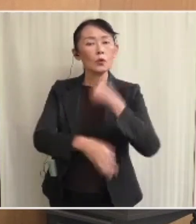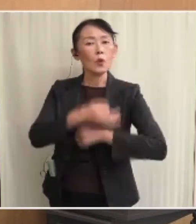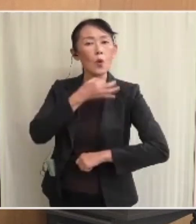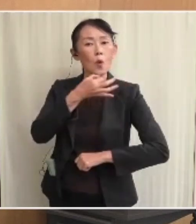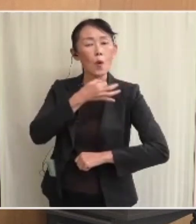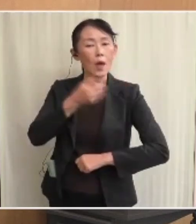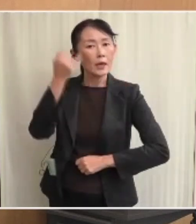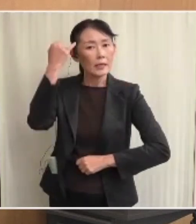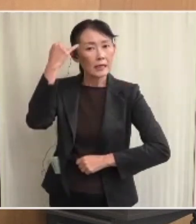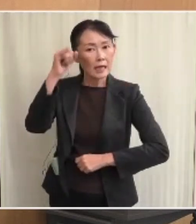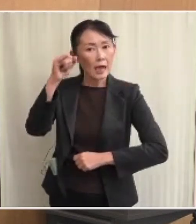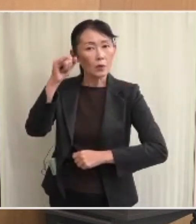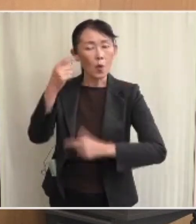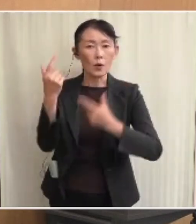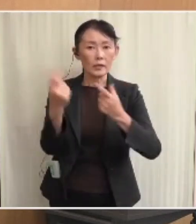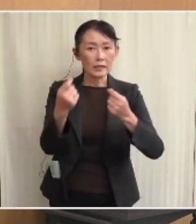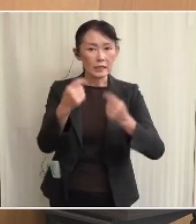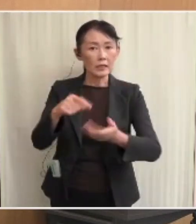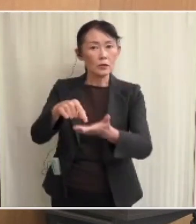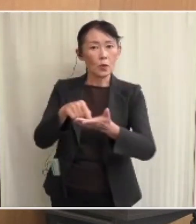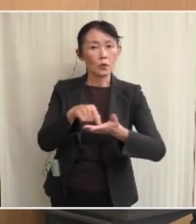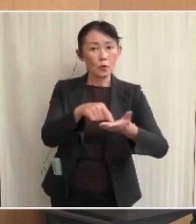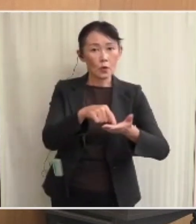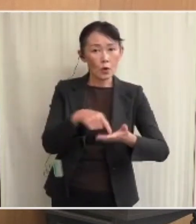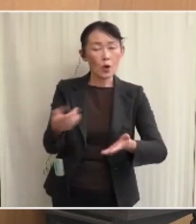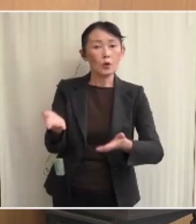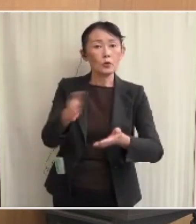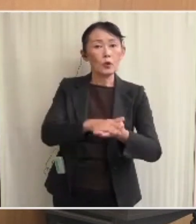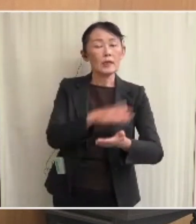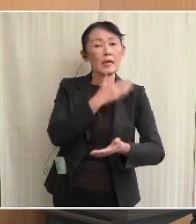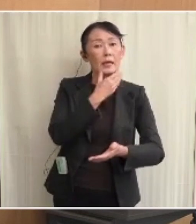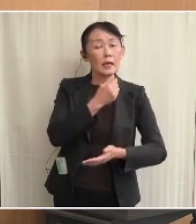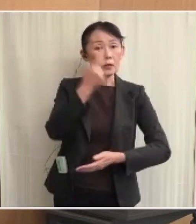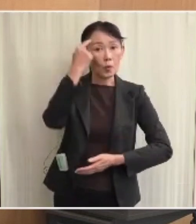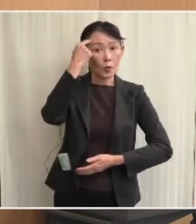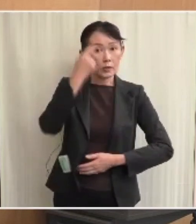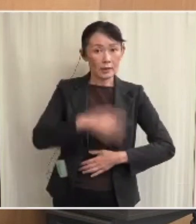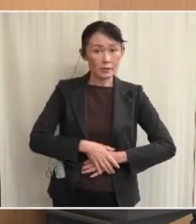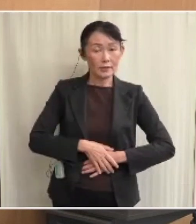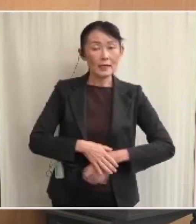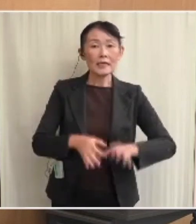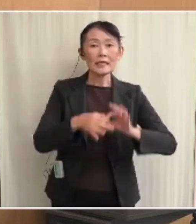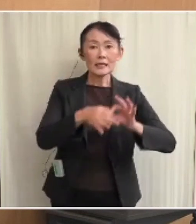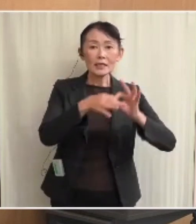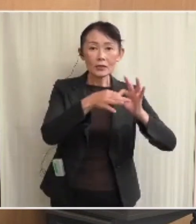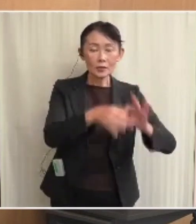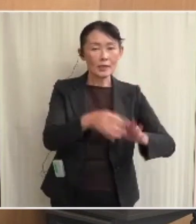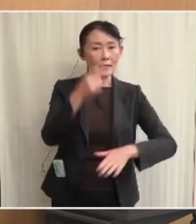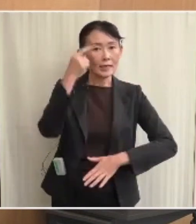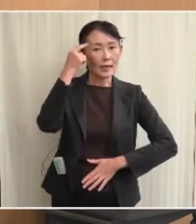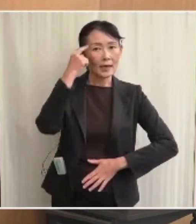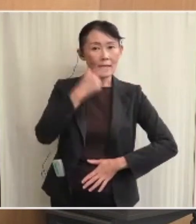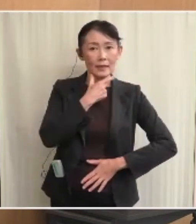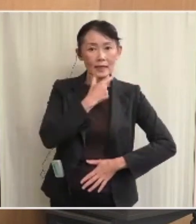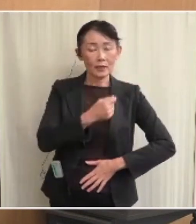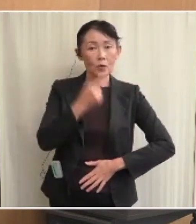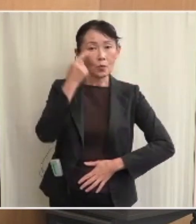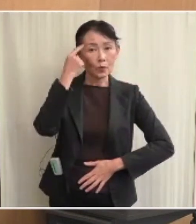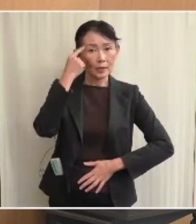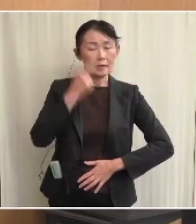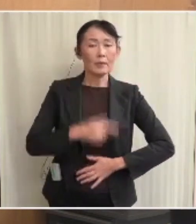りと今後の検討委員会に生かしていく、これは大事だというふうに考えておりますので、それについては引き続きしっかり検討していきたいというふうに考えております